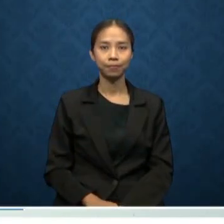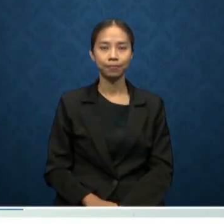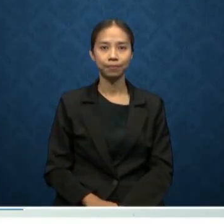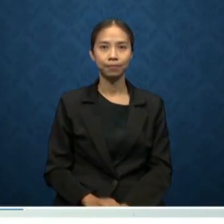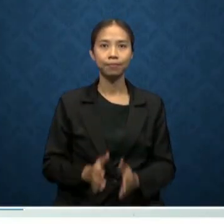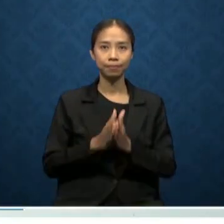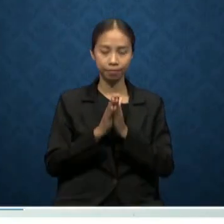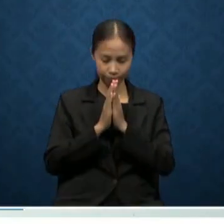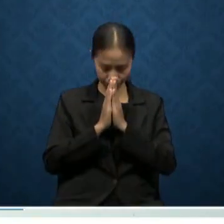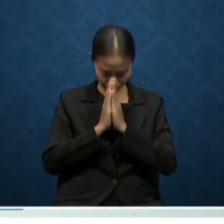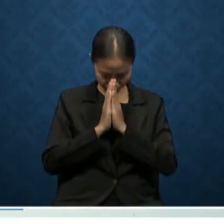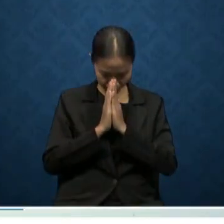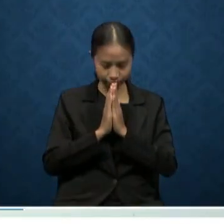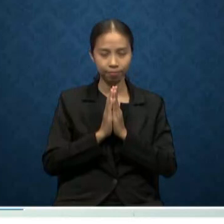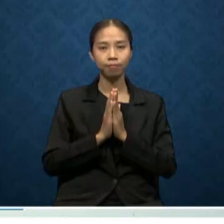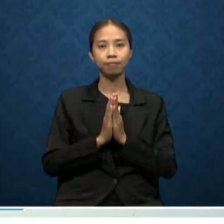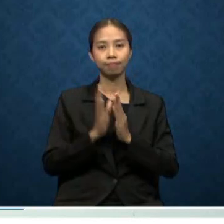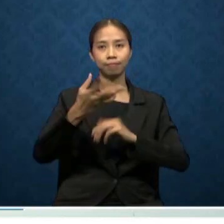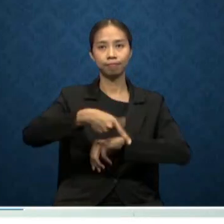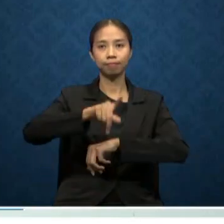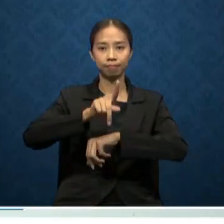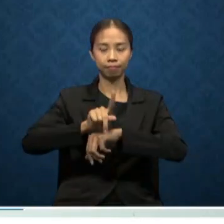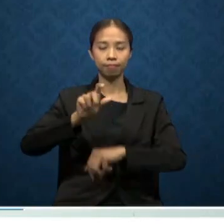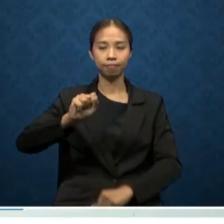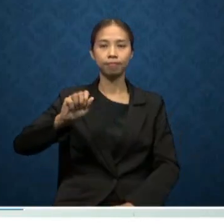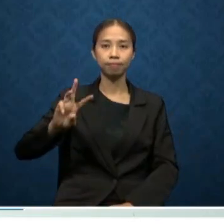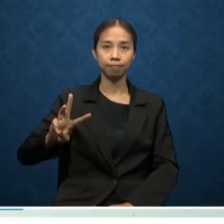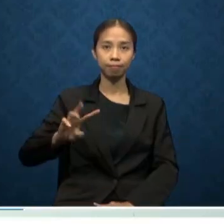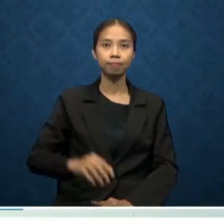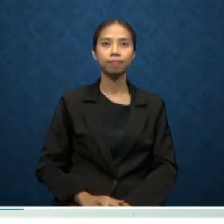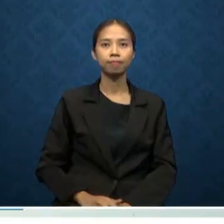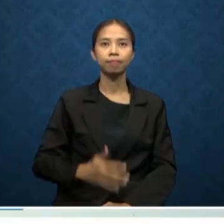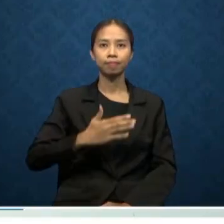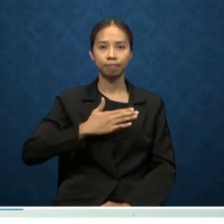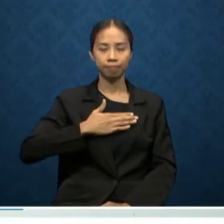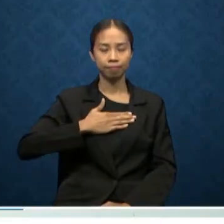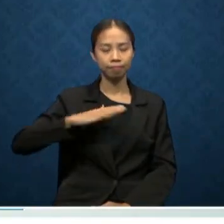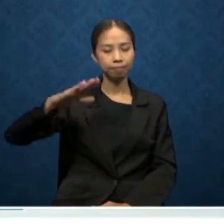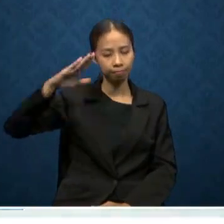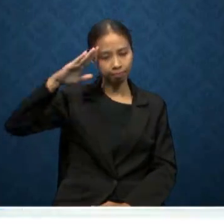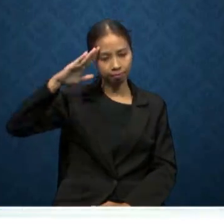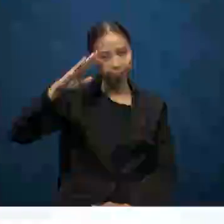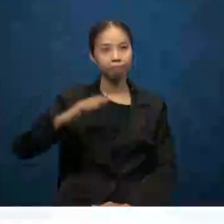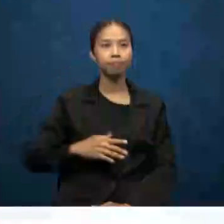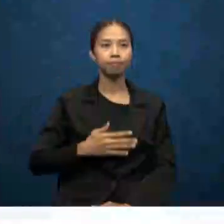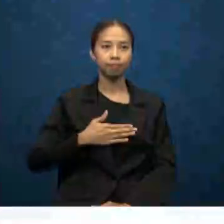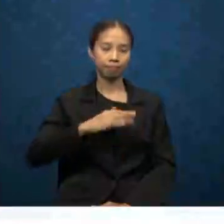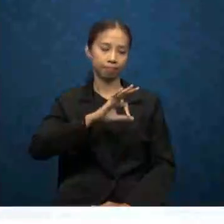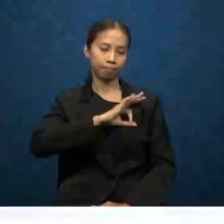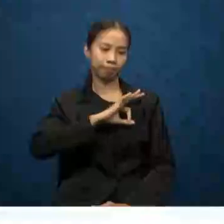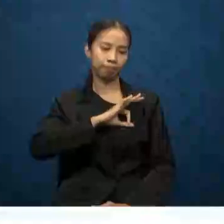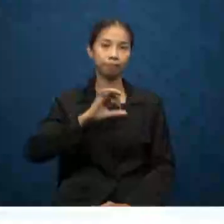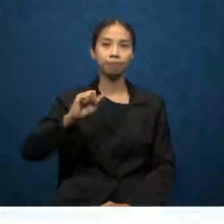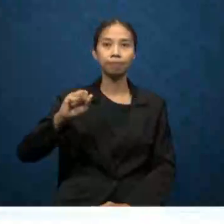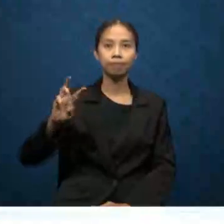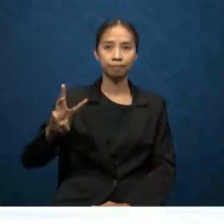กรบเรีนต้านประทานวุธิษภาที่กรรบกผมพอเด็กเรอรัฐรัฐนาวานิต สมาชิวธิษภา